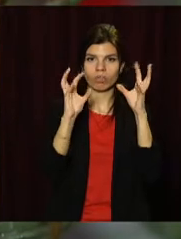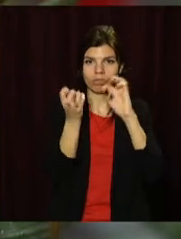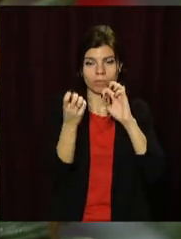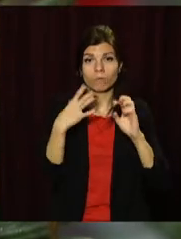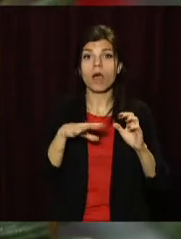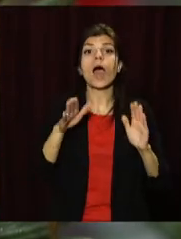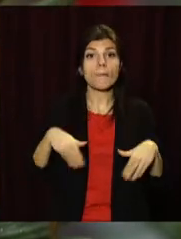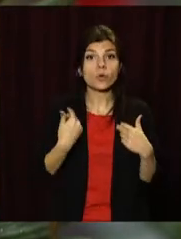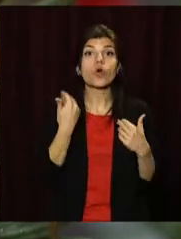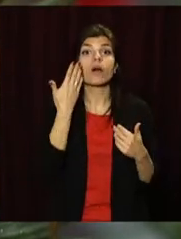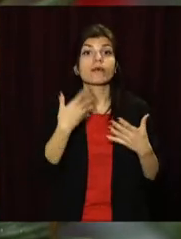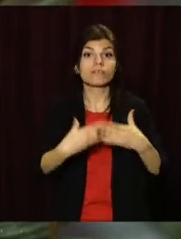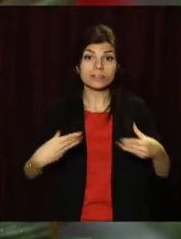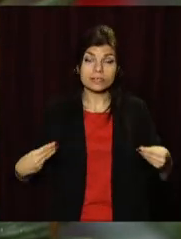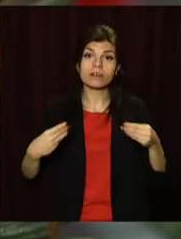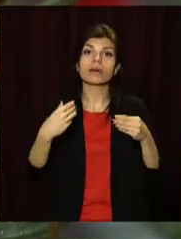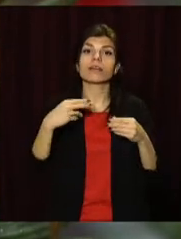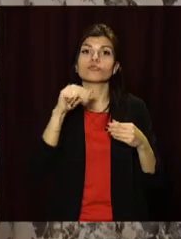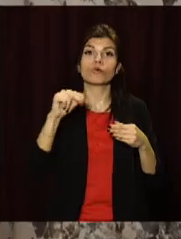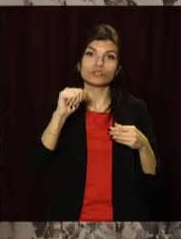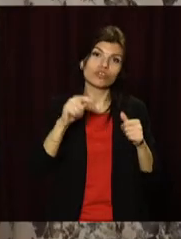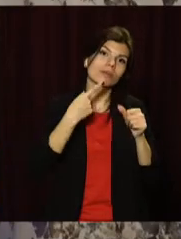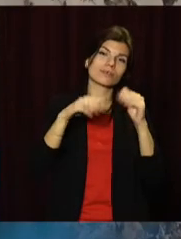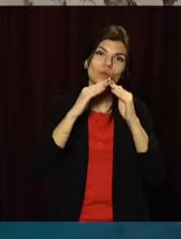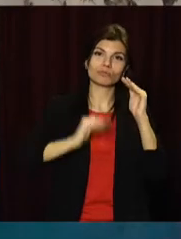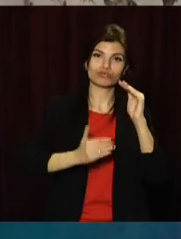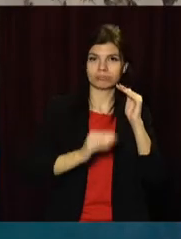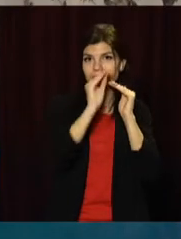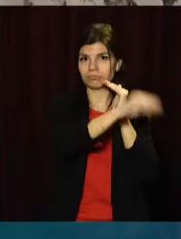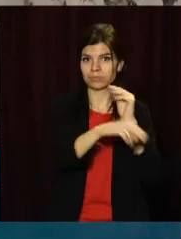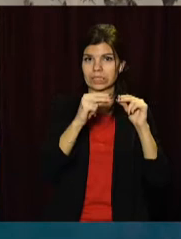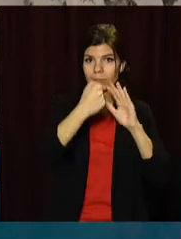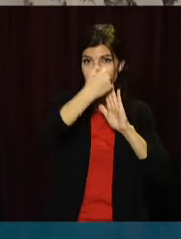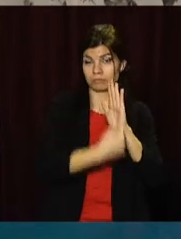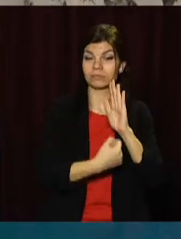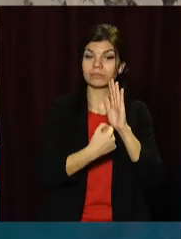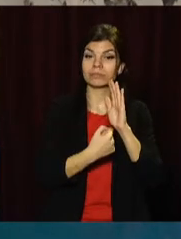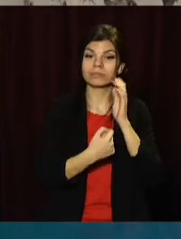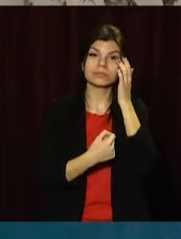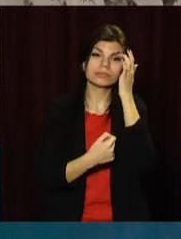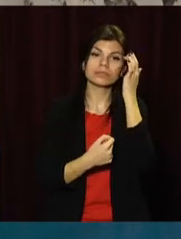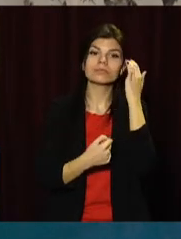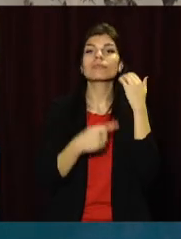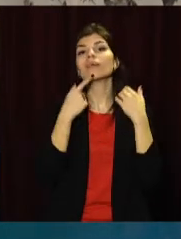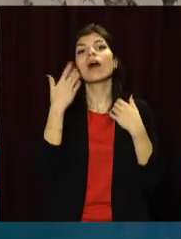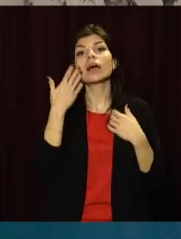у саду. Каже, скоро в них буде справжнісінький ліс. Висаджувати ялинку потрібно, коли вже мороз